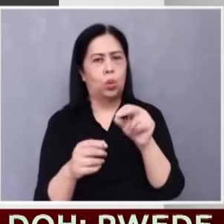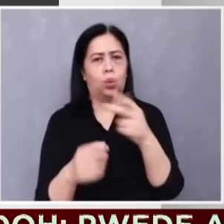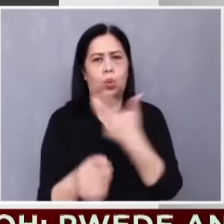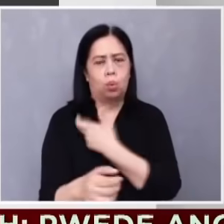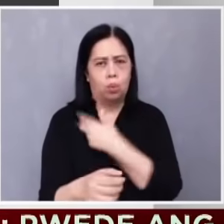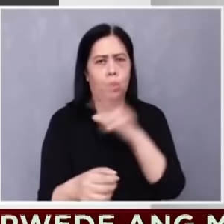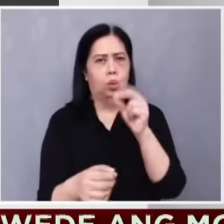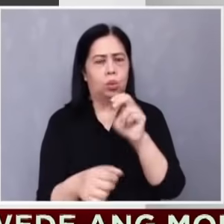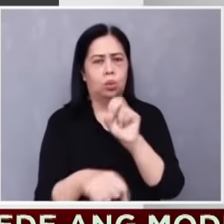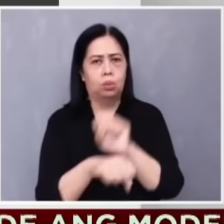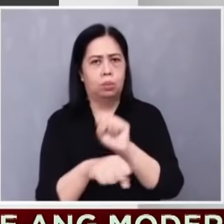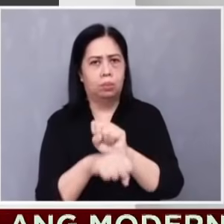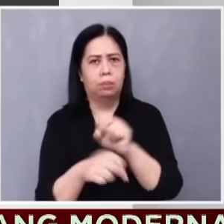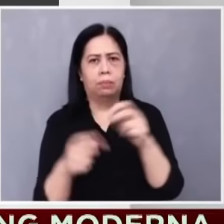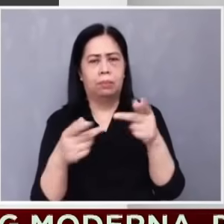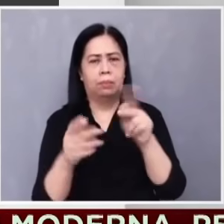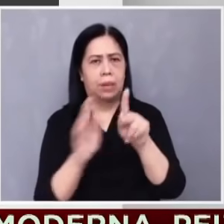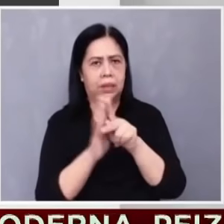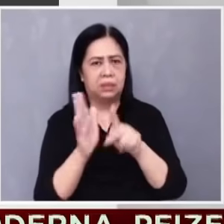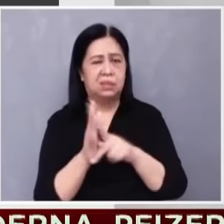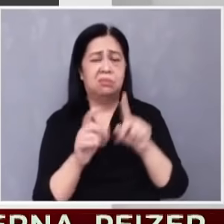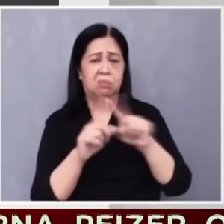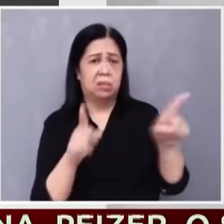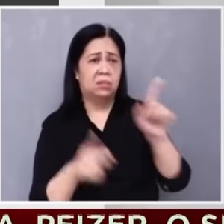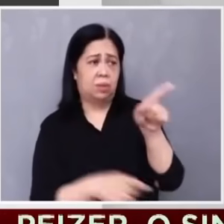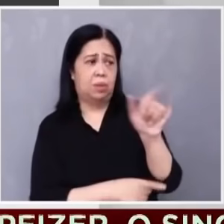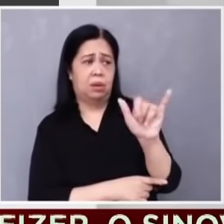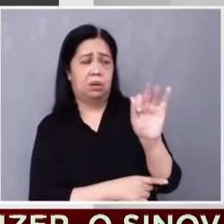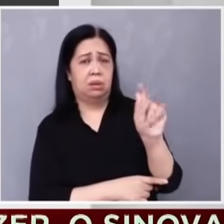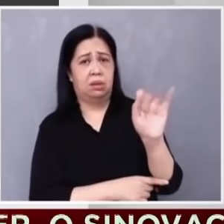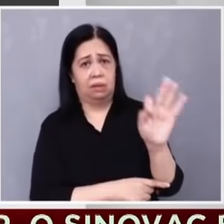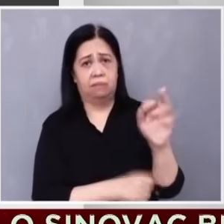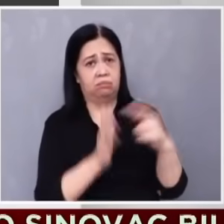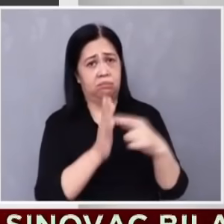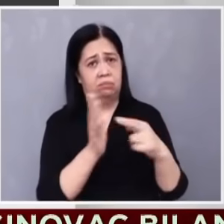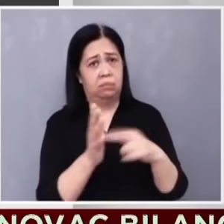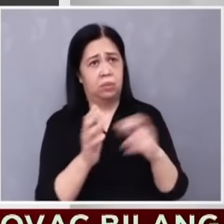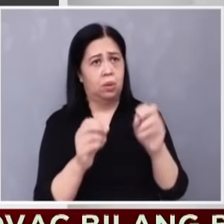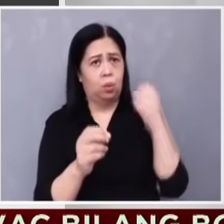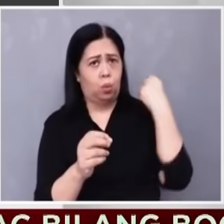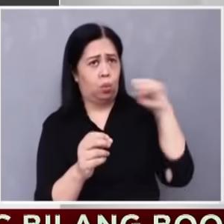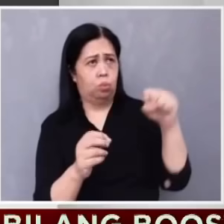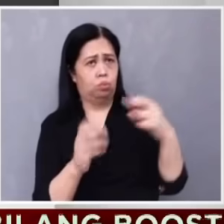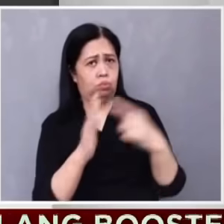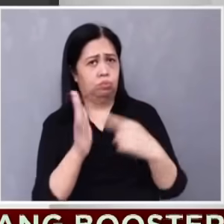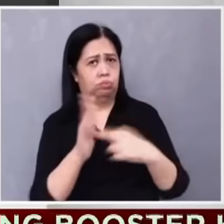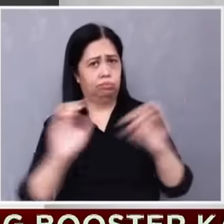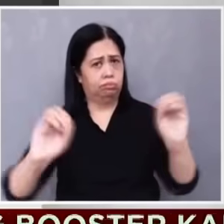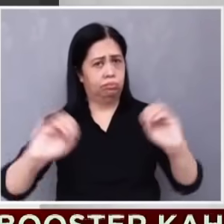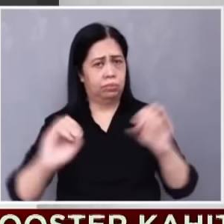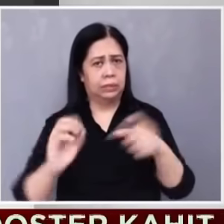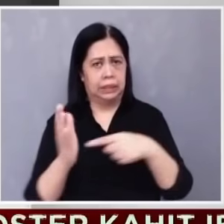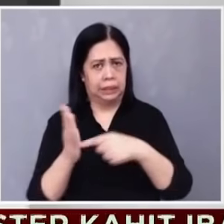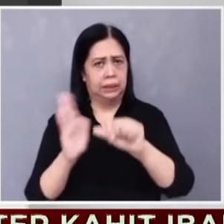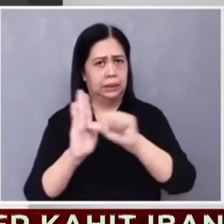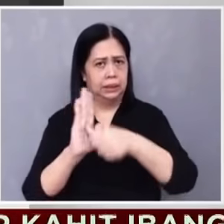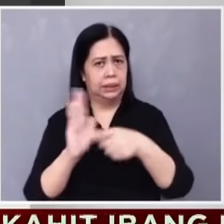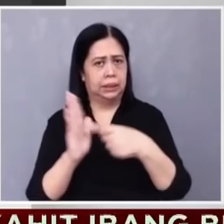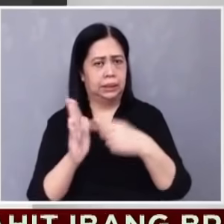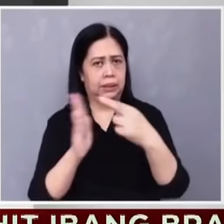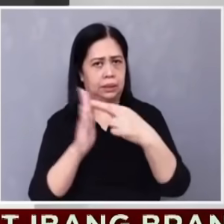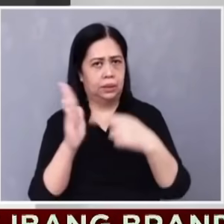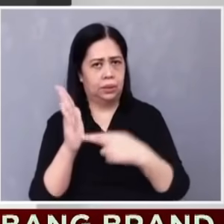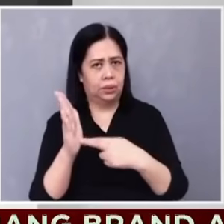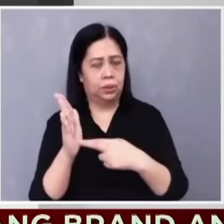kagawaran, reasonable ang IATF resolution at walang nilalabag na batas. Nakasaad din kasi sa resolusyon,